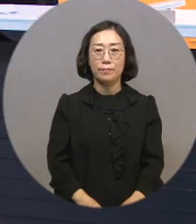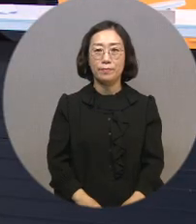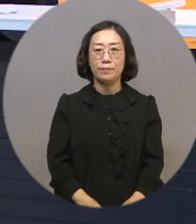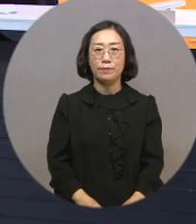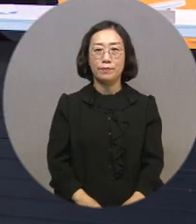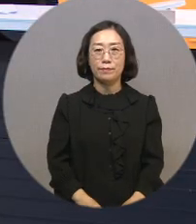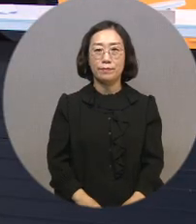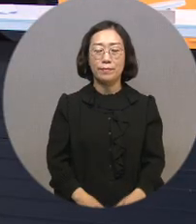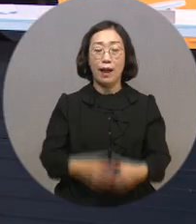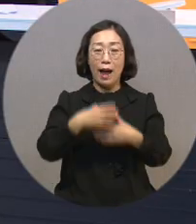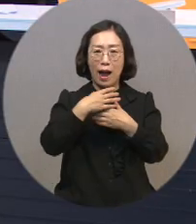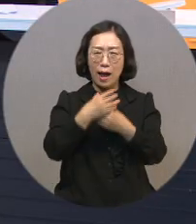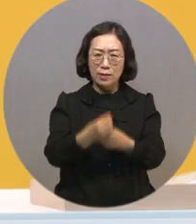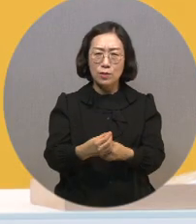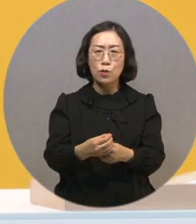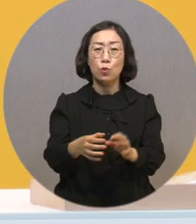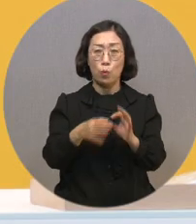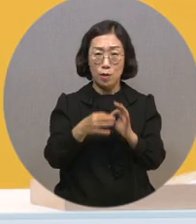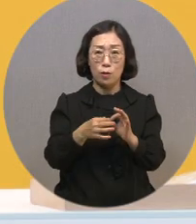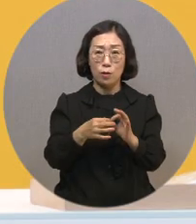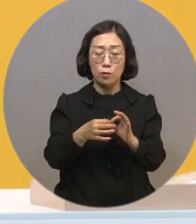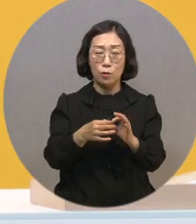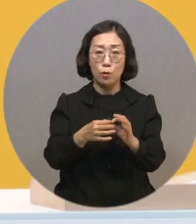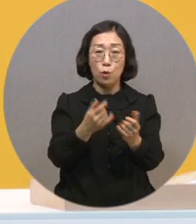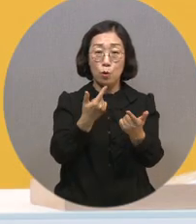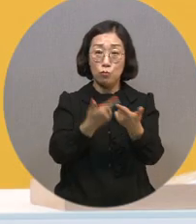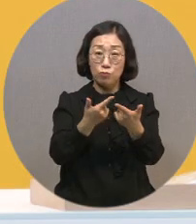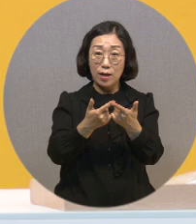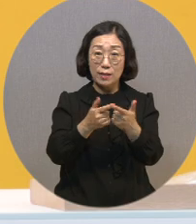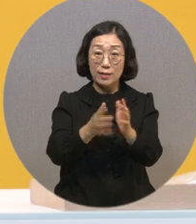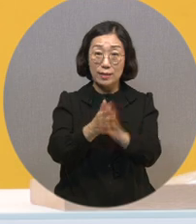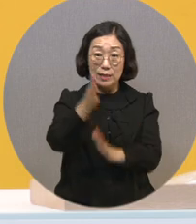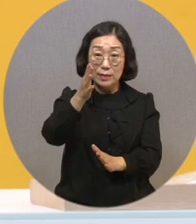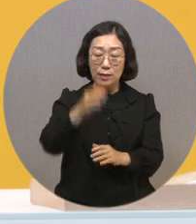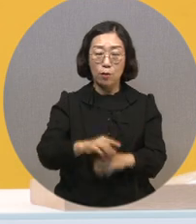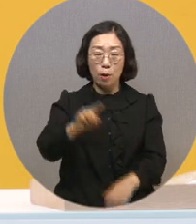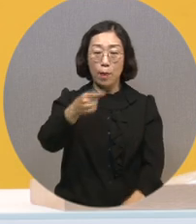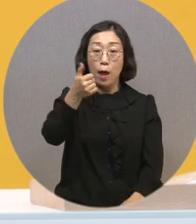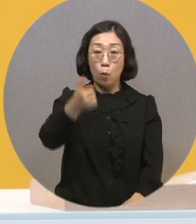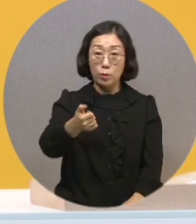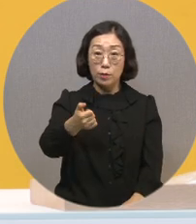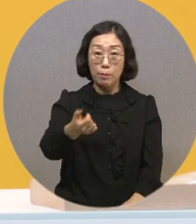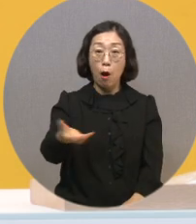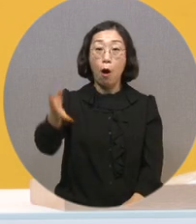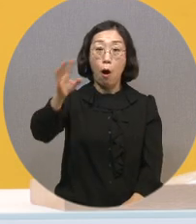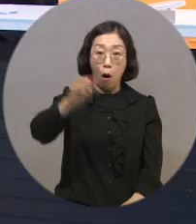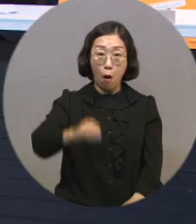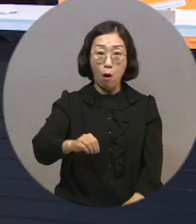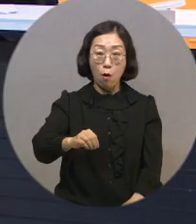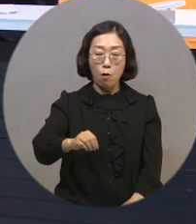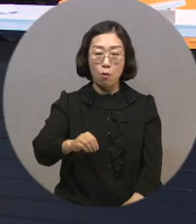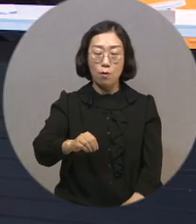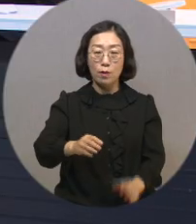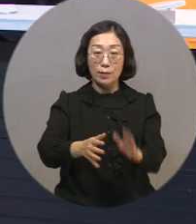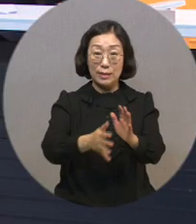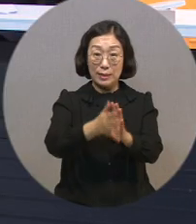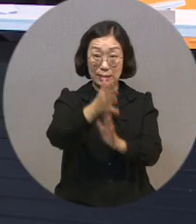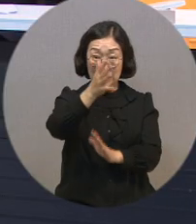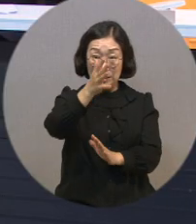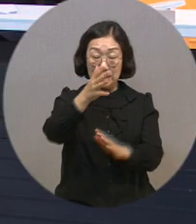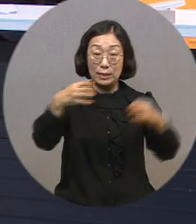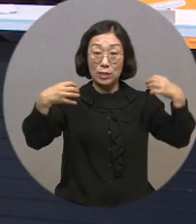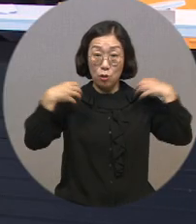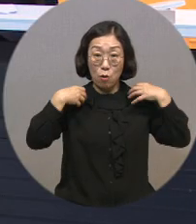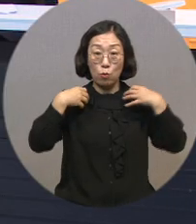저희들이 지금 안전 교육에 대해서 우리 부산시에 한 150억 원을 지금 지역에 부산시에다 주고 있거든요. 예.